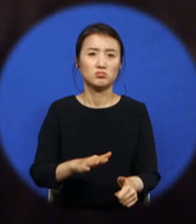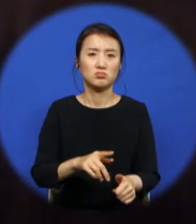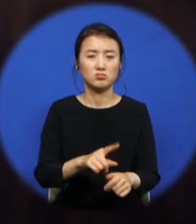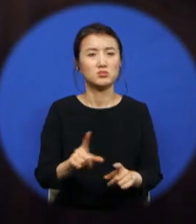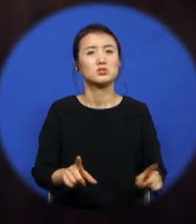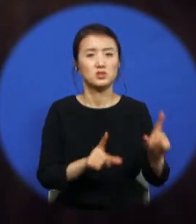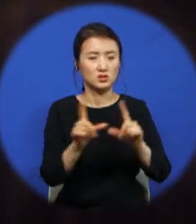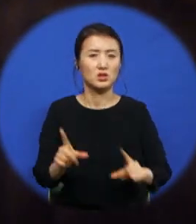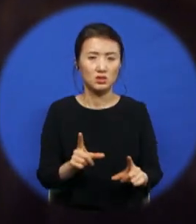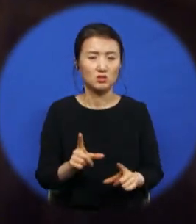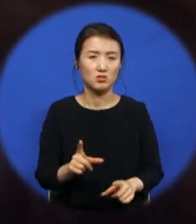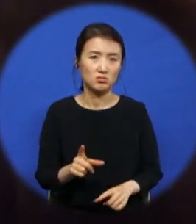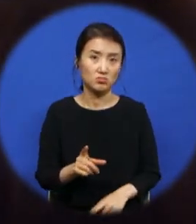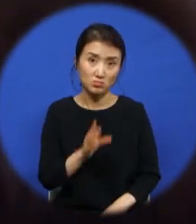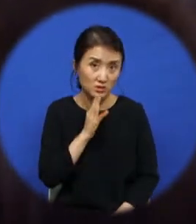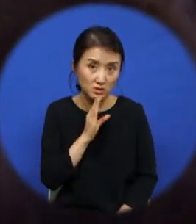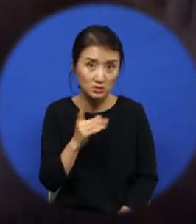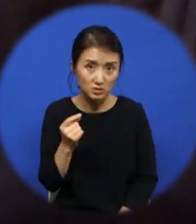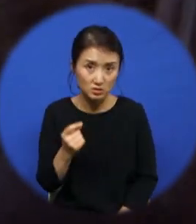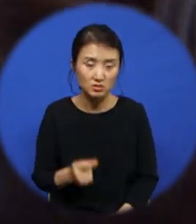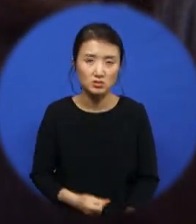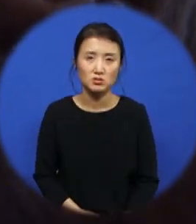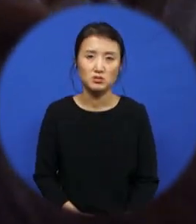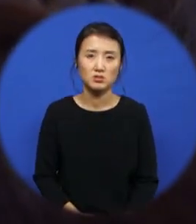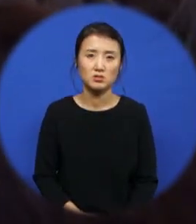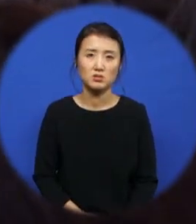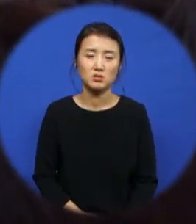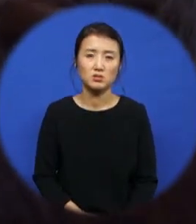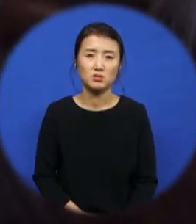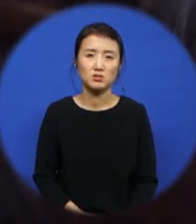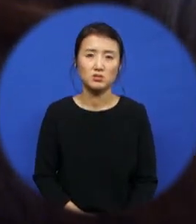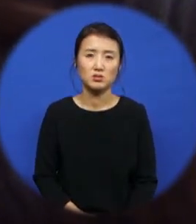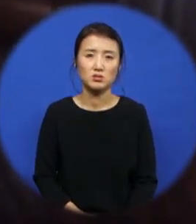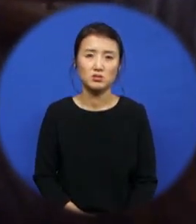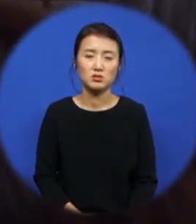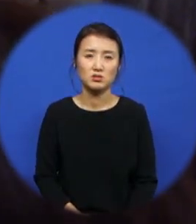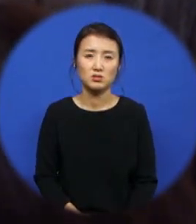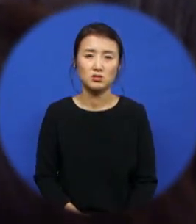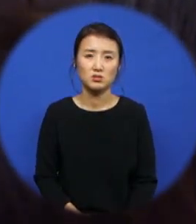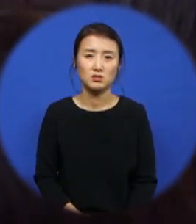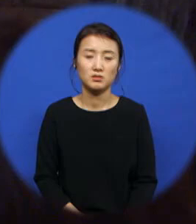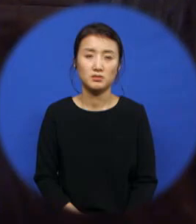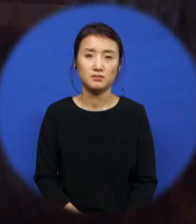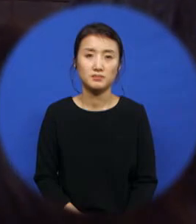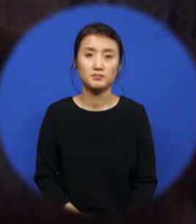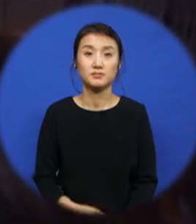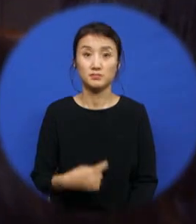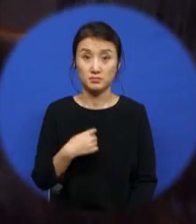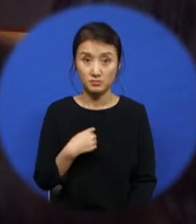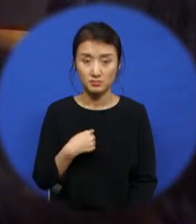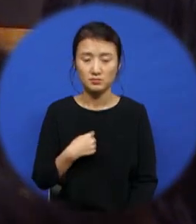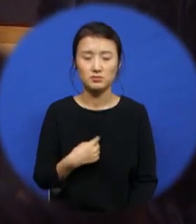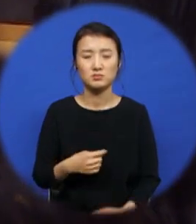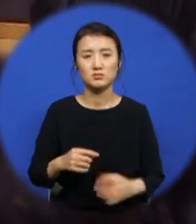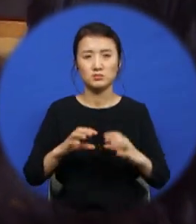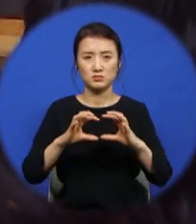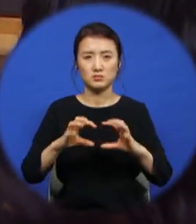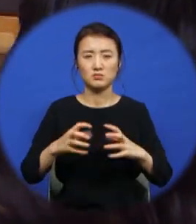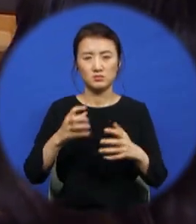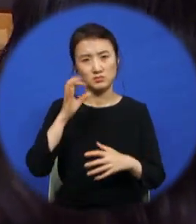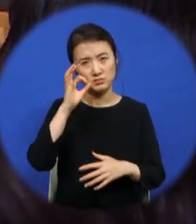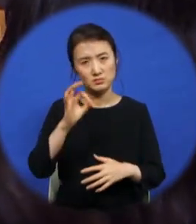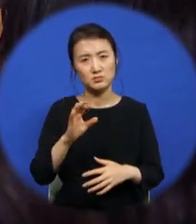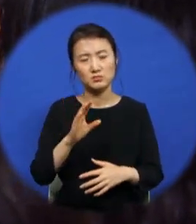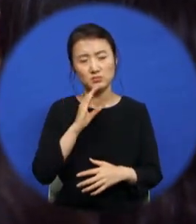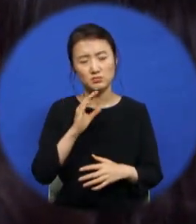말이 맞는 겁니다 틀린 겁니까 저는 정말 세상에 충 생을 가는 것은 건